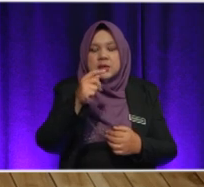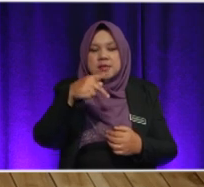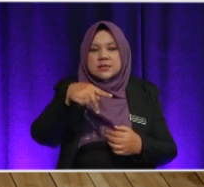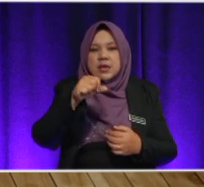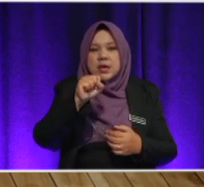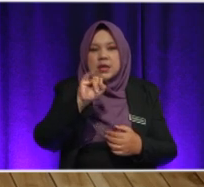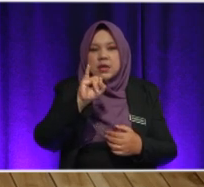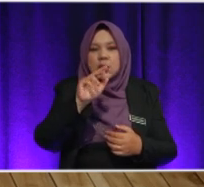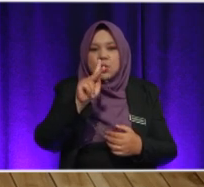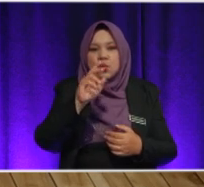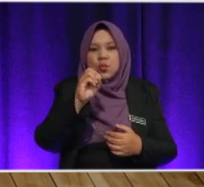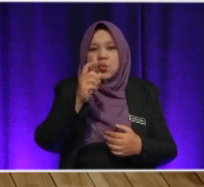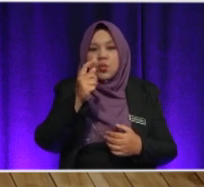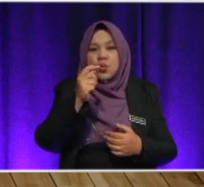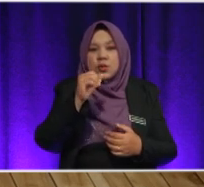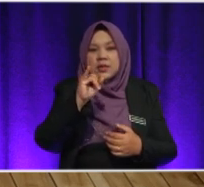cychotik